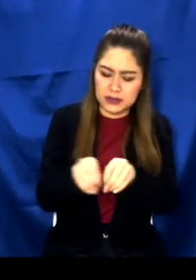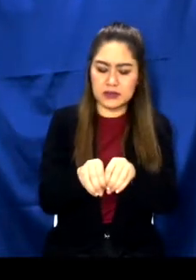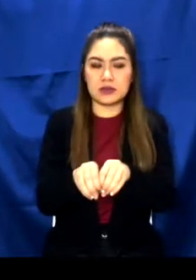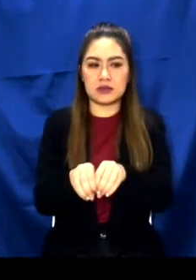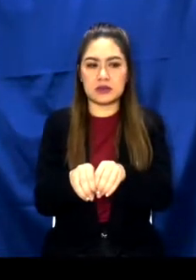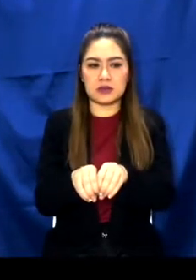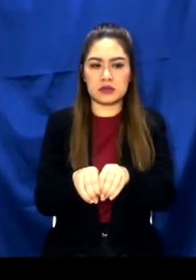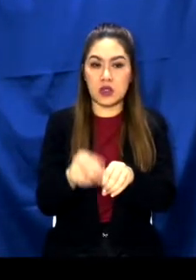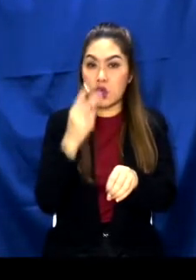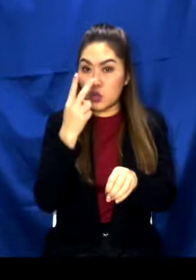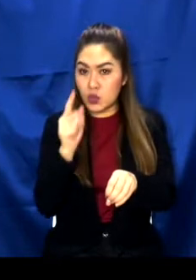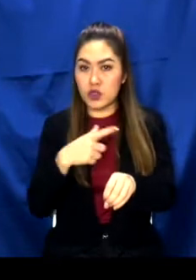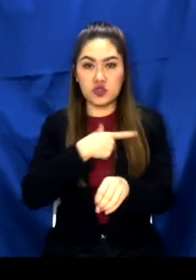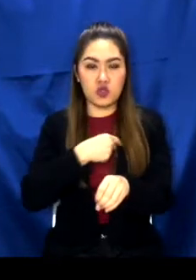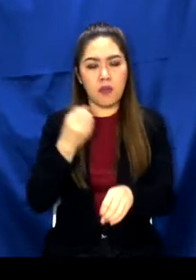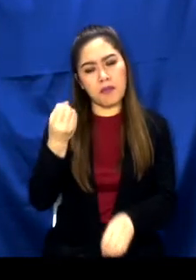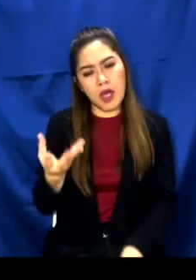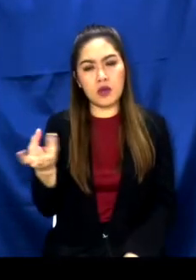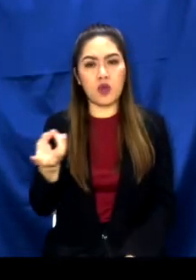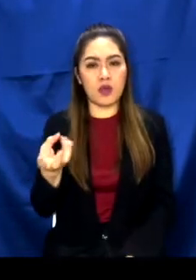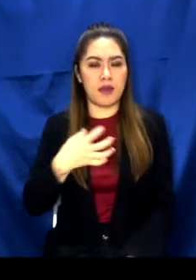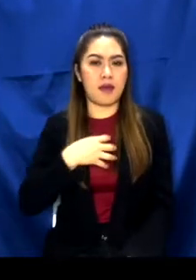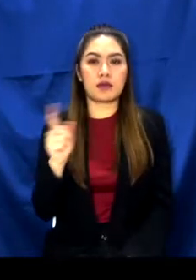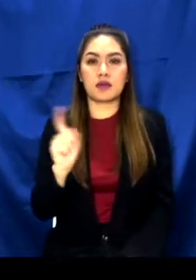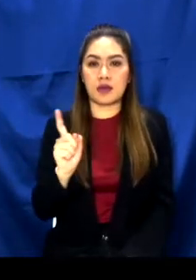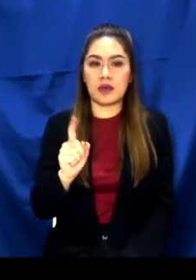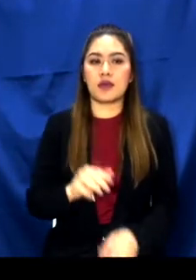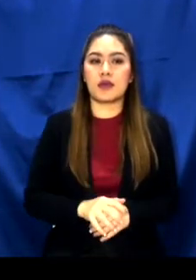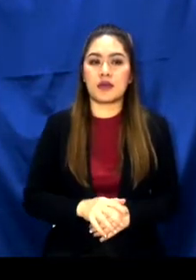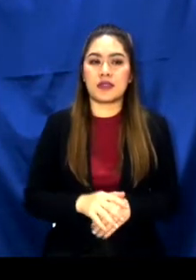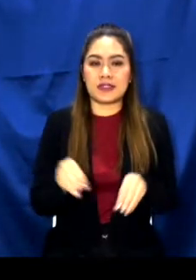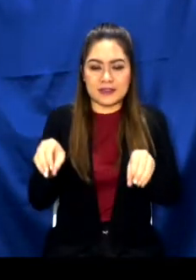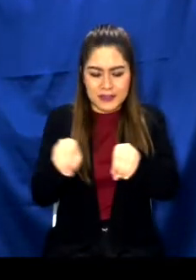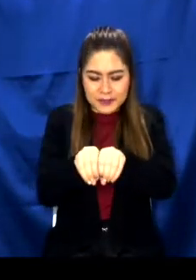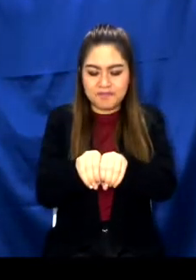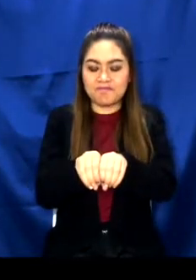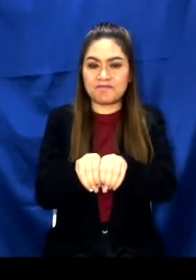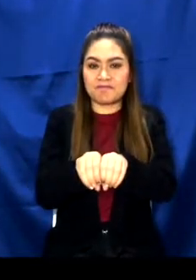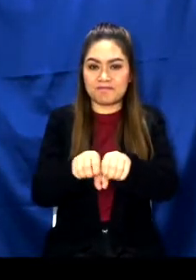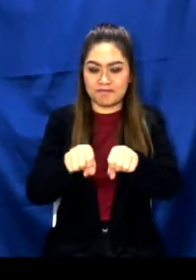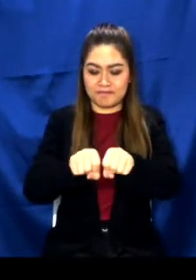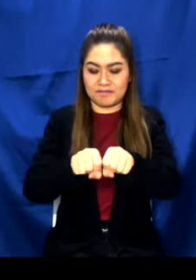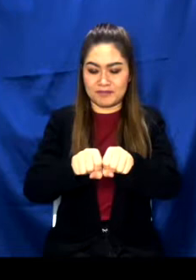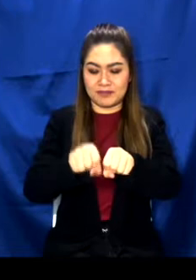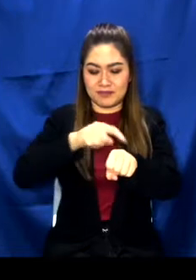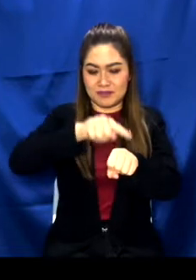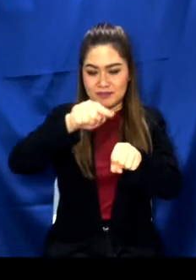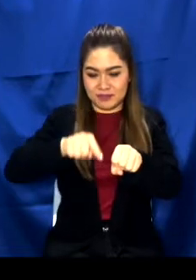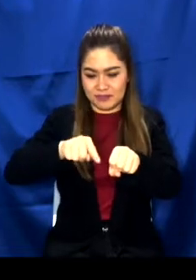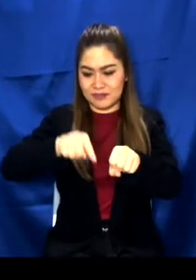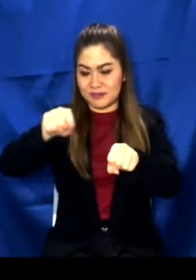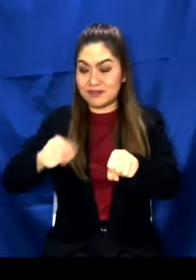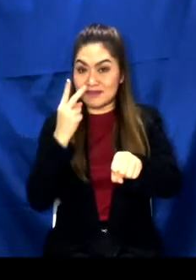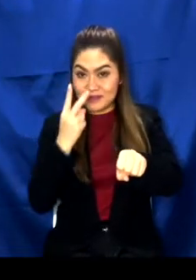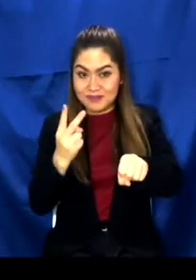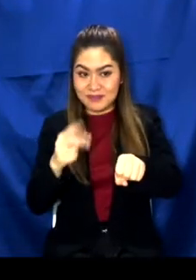ให้ดูระยะตรงนี้นะคะว่าเราชอบระยะตรงนี้ประมาณไหนเนี้ยมันก็จะใกล้เข้ามาอีกแบบนี้นะคะเห็นไหม